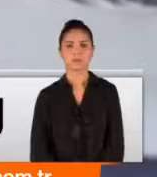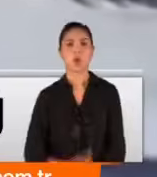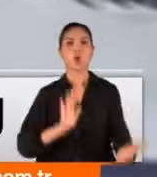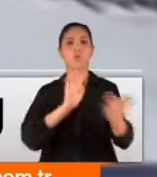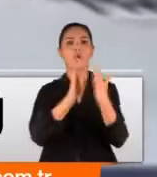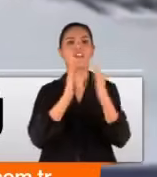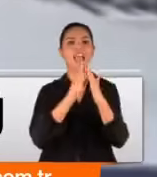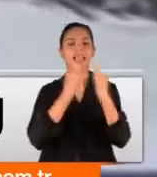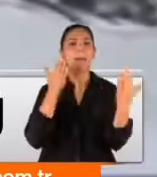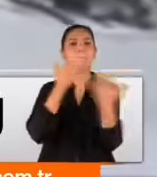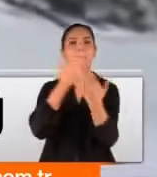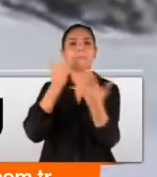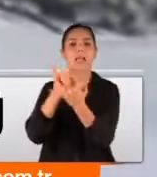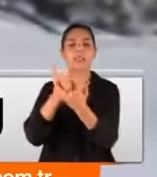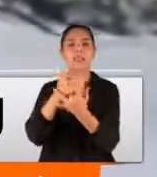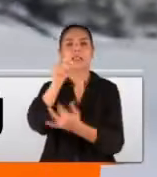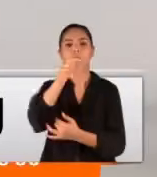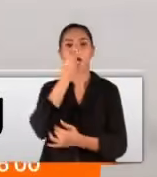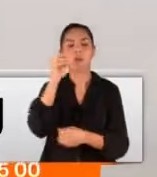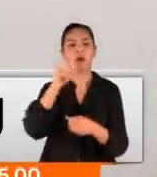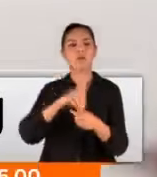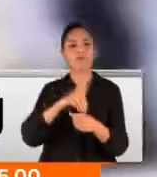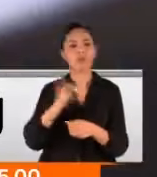Muhaliflerin evlerinin basıldığı da gelen haberler arasında.